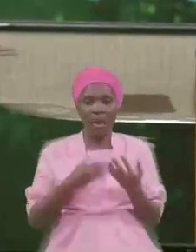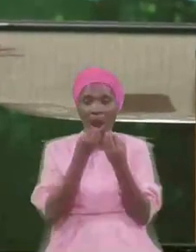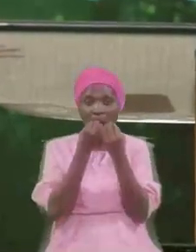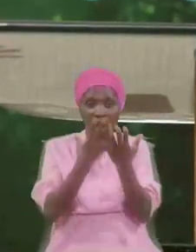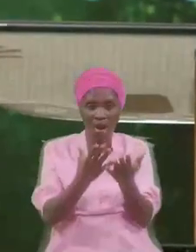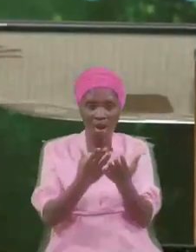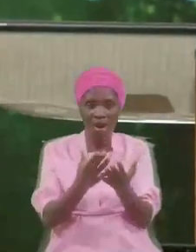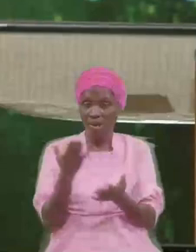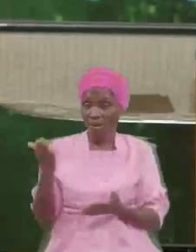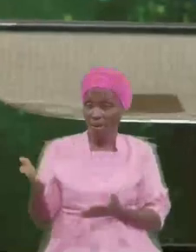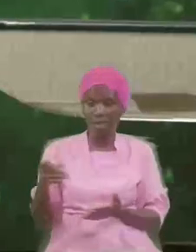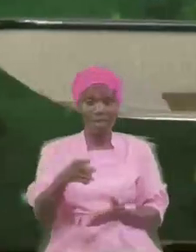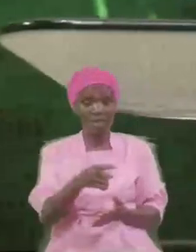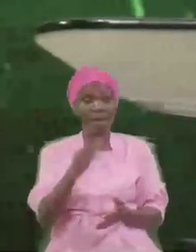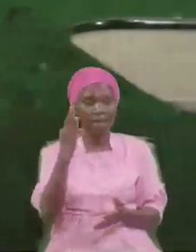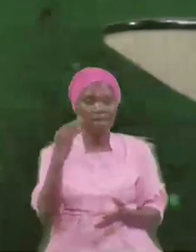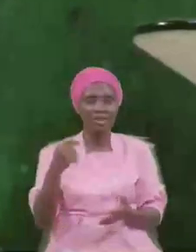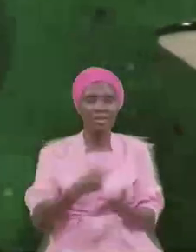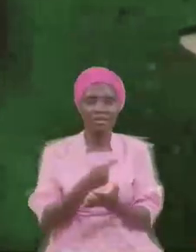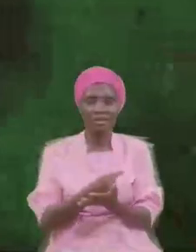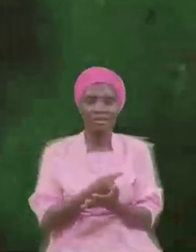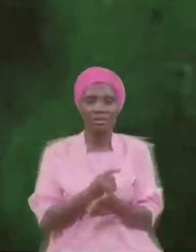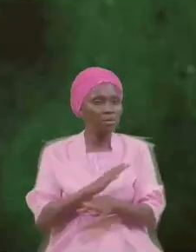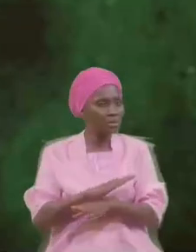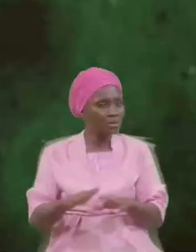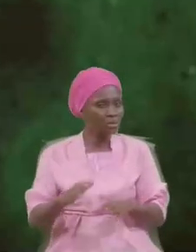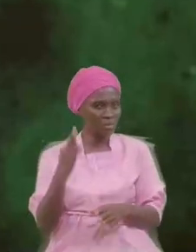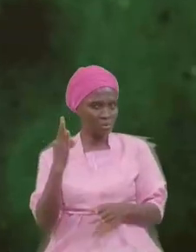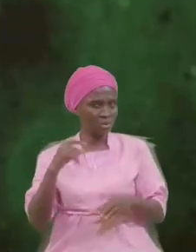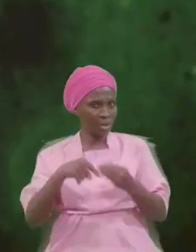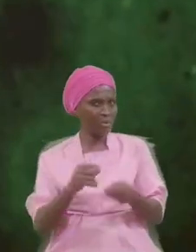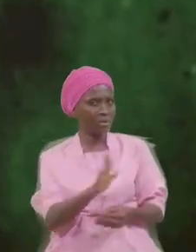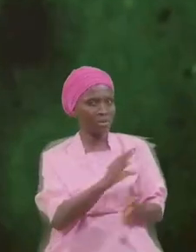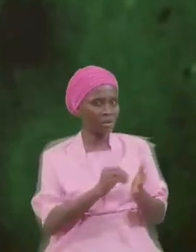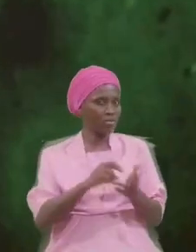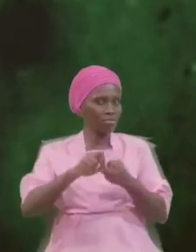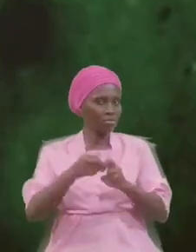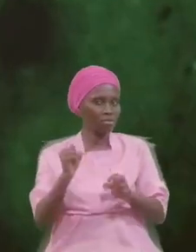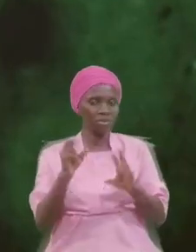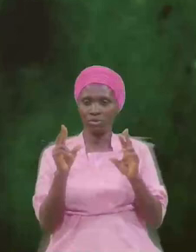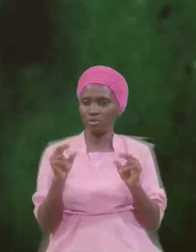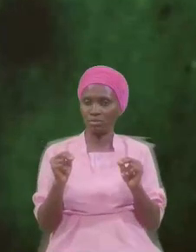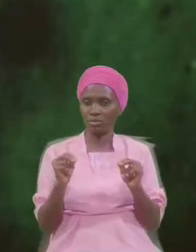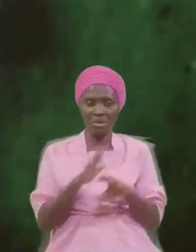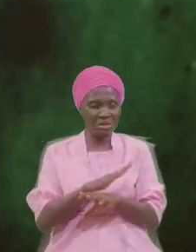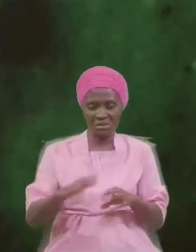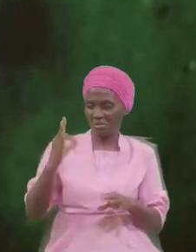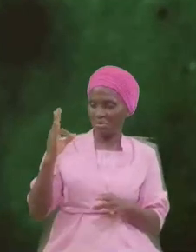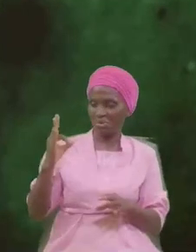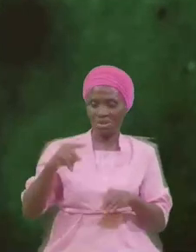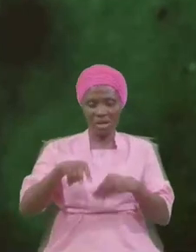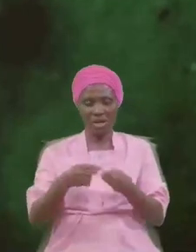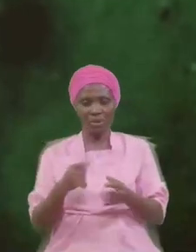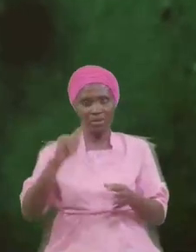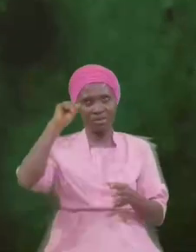L'évangile, la bonne nouvelle. Ils n'ont pas prêché leurs problèmes. Ils n'ont pas prêché les